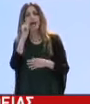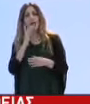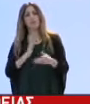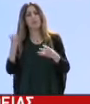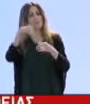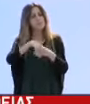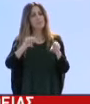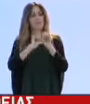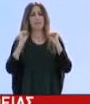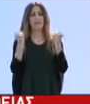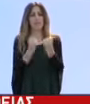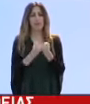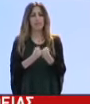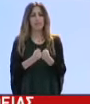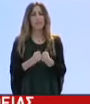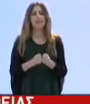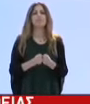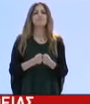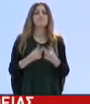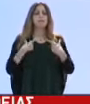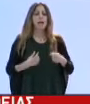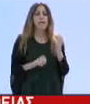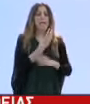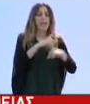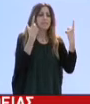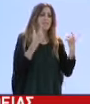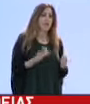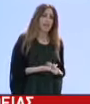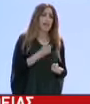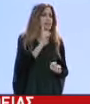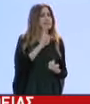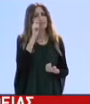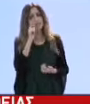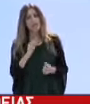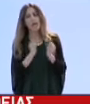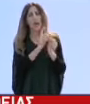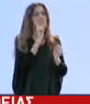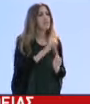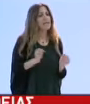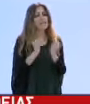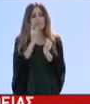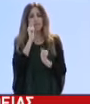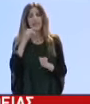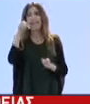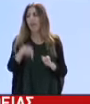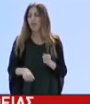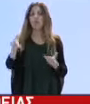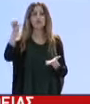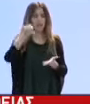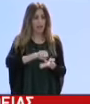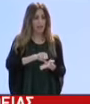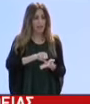νεοδημοκράτησες και νεοδημοκράτες, φίλες και φίλοι, εδώ στην Αθήνα, από